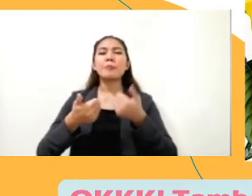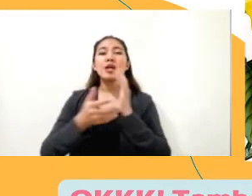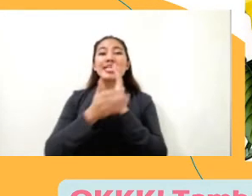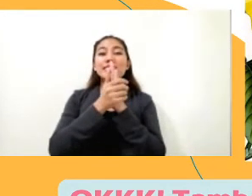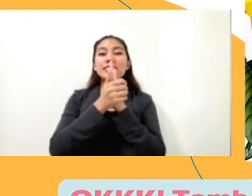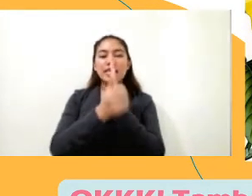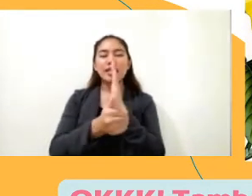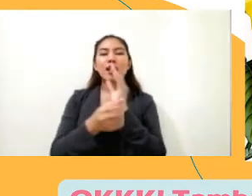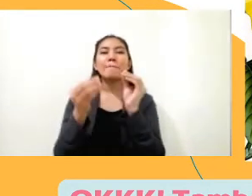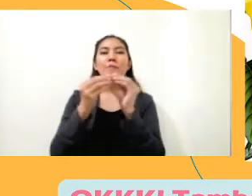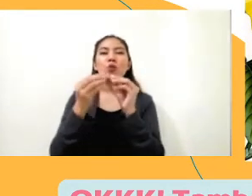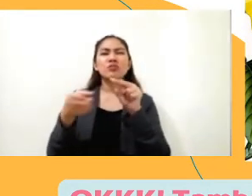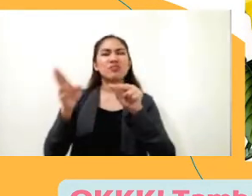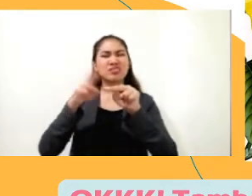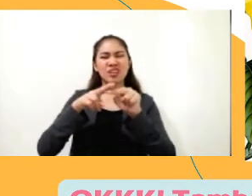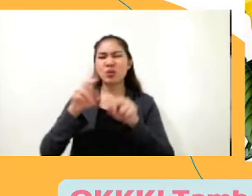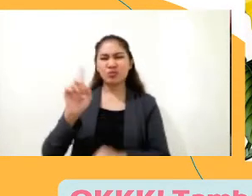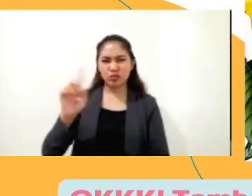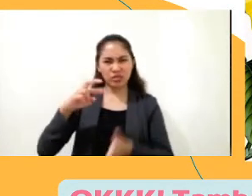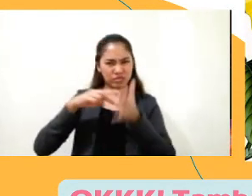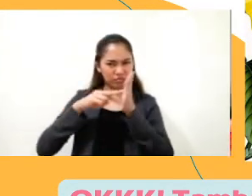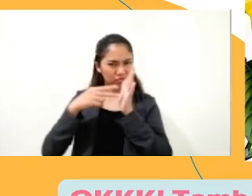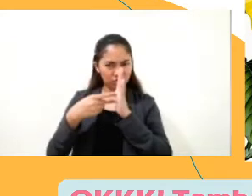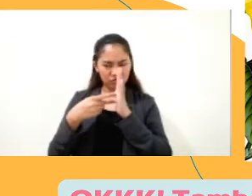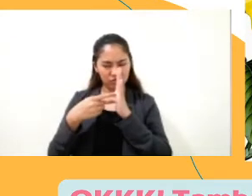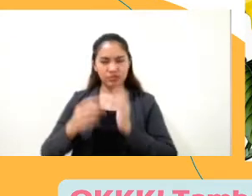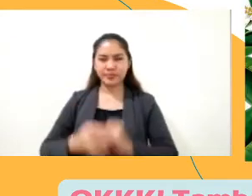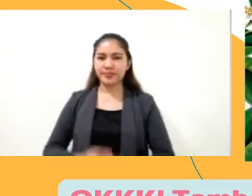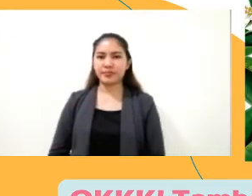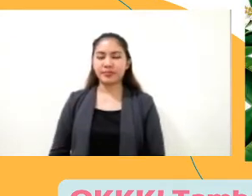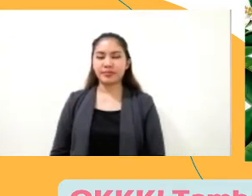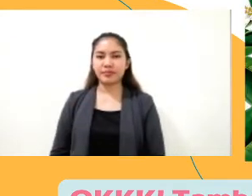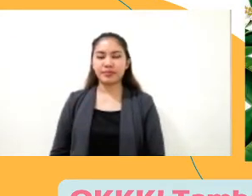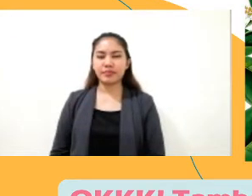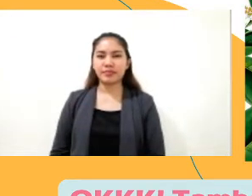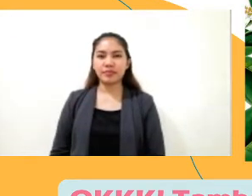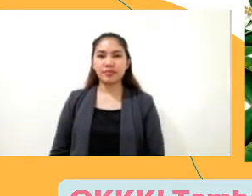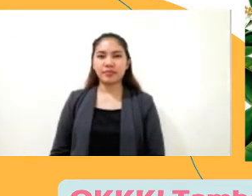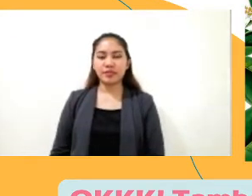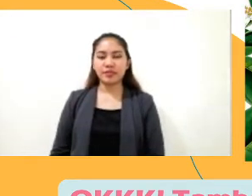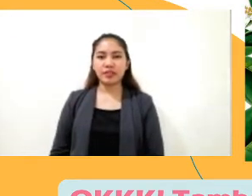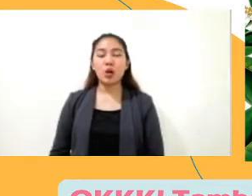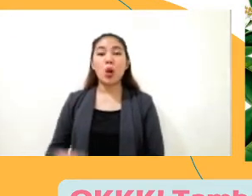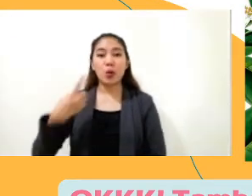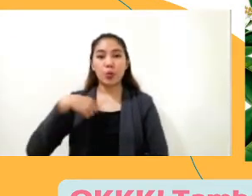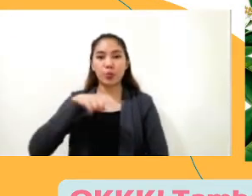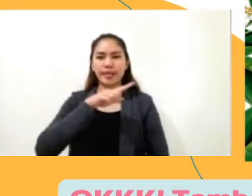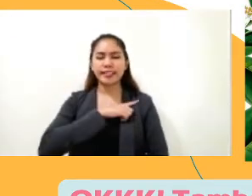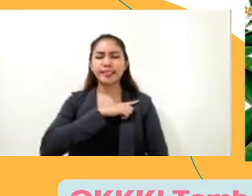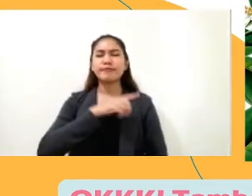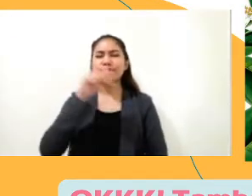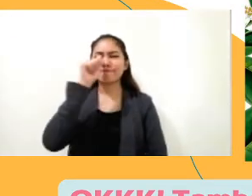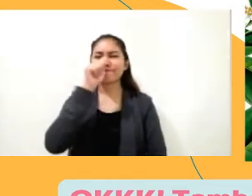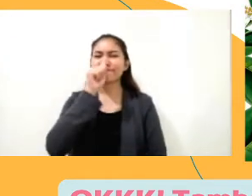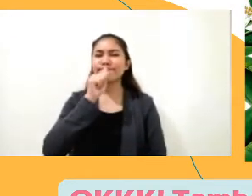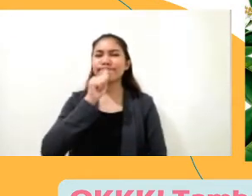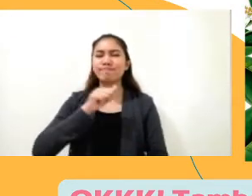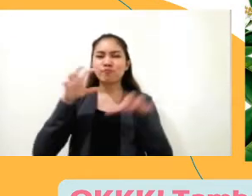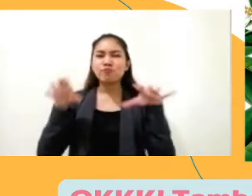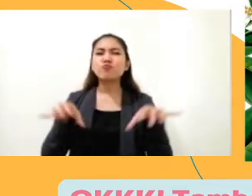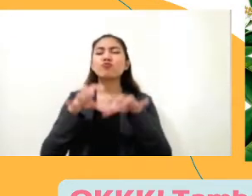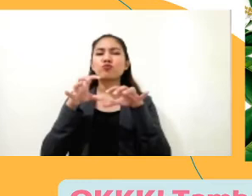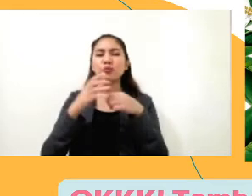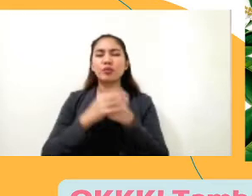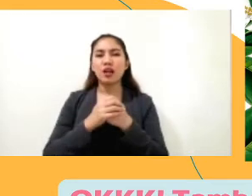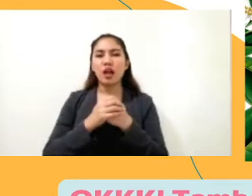anong ibig sabihin nito? Ha? Magpursigi sa mga bagay, oportunidad